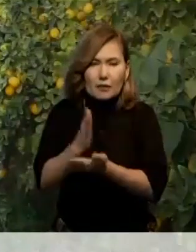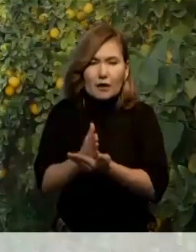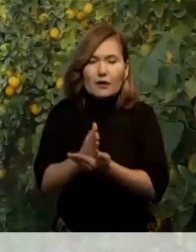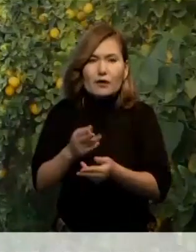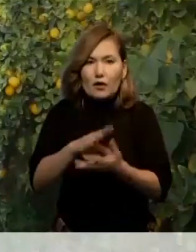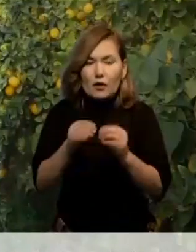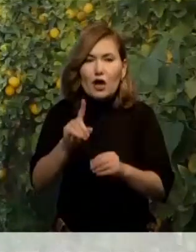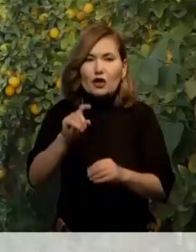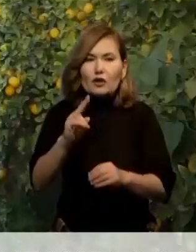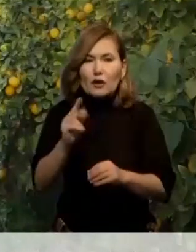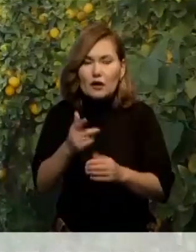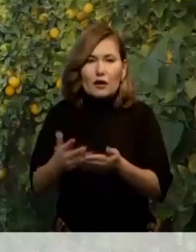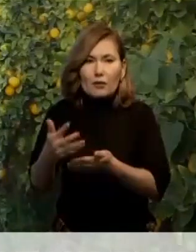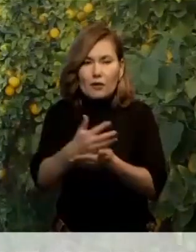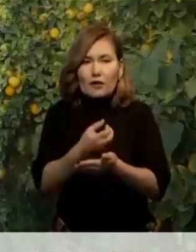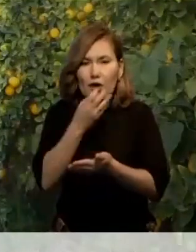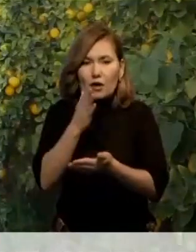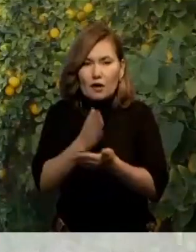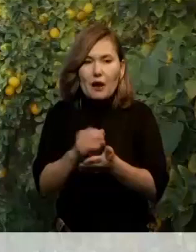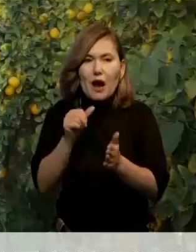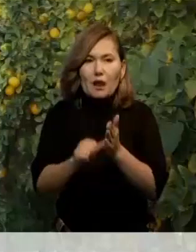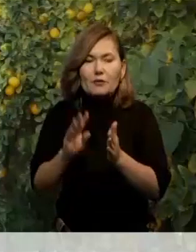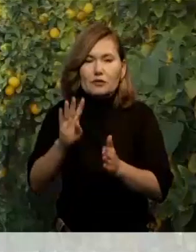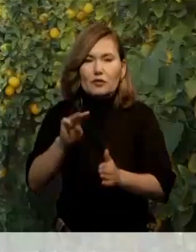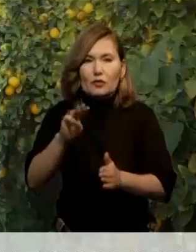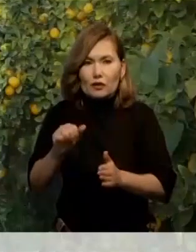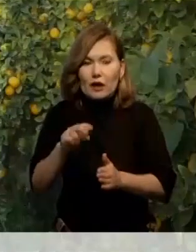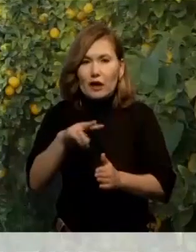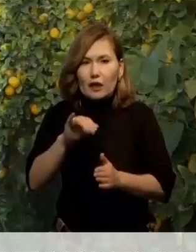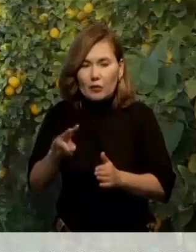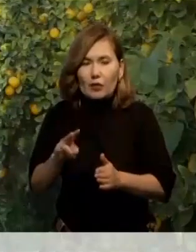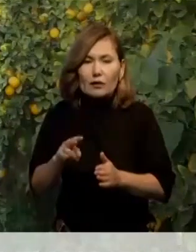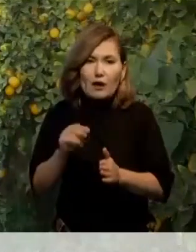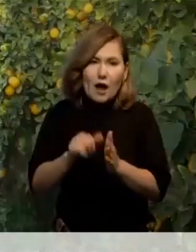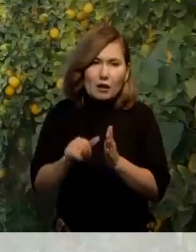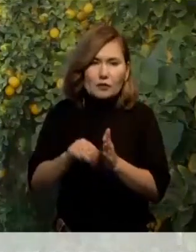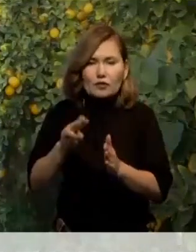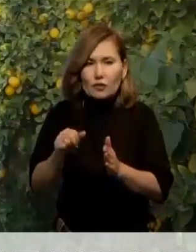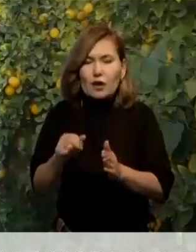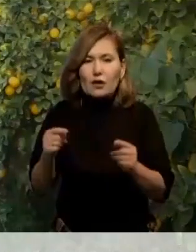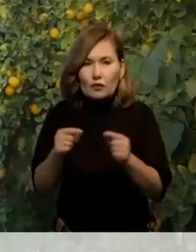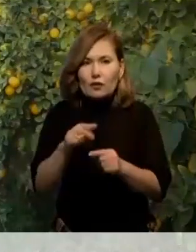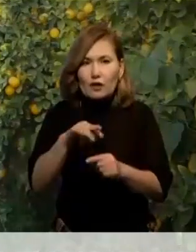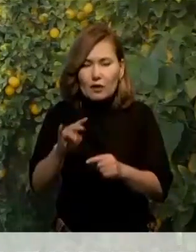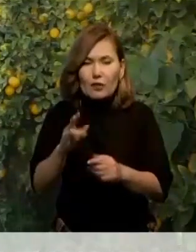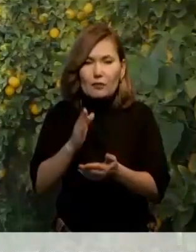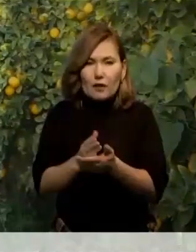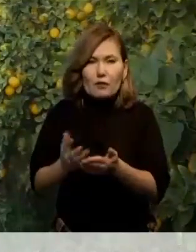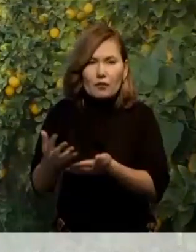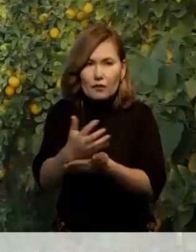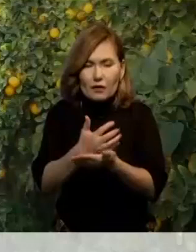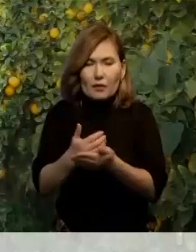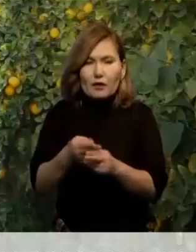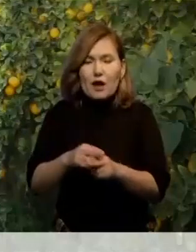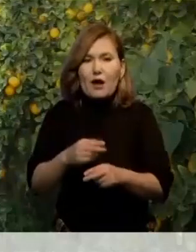ең кемі 100 килограмм беріп отыр. 60 тонна лимон. 60 тонна деп есептейікші. 60 тонна лимон теріп отырмыз.